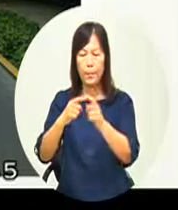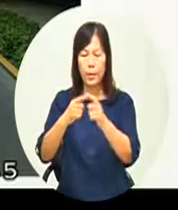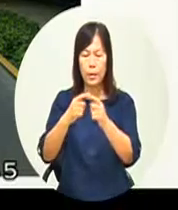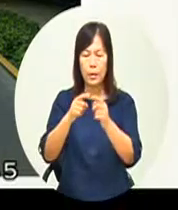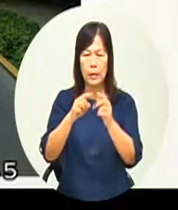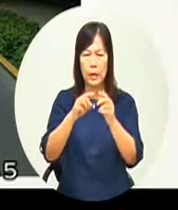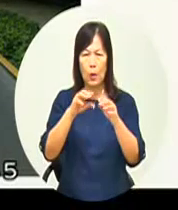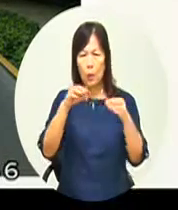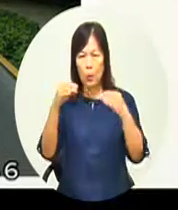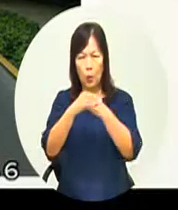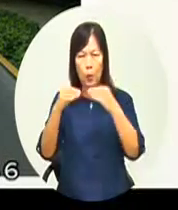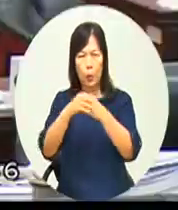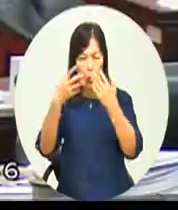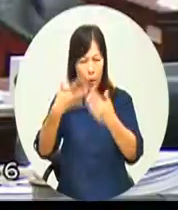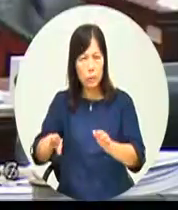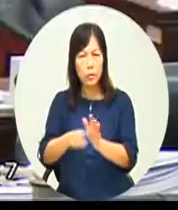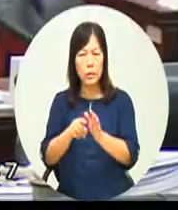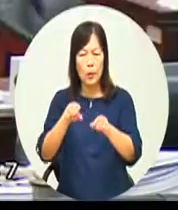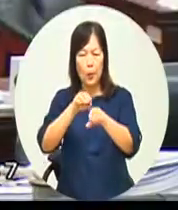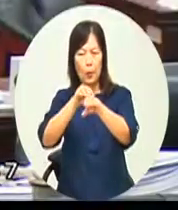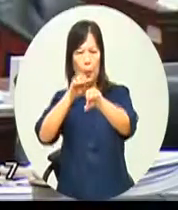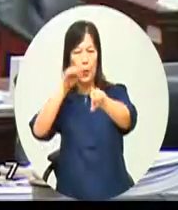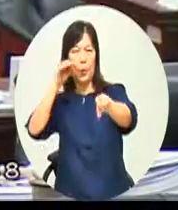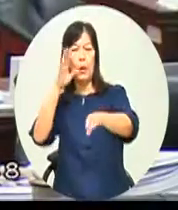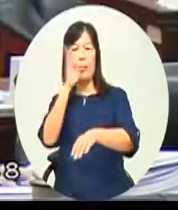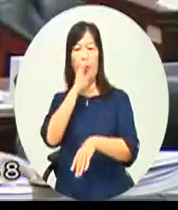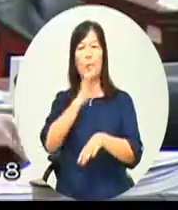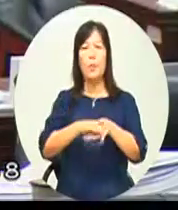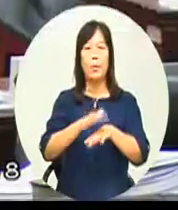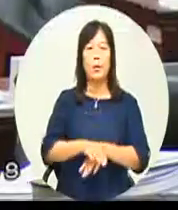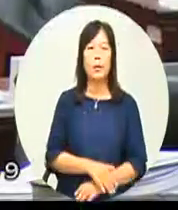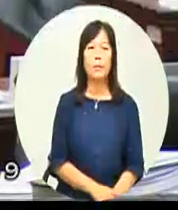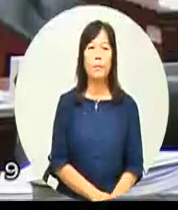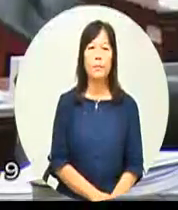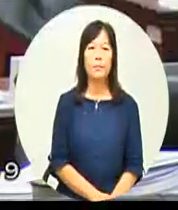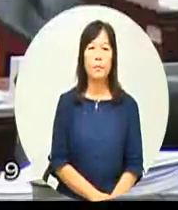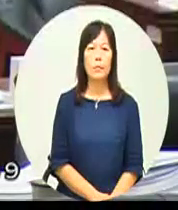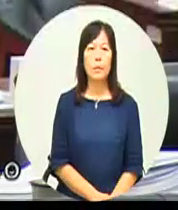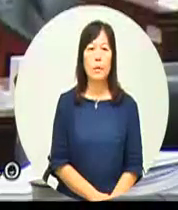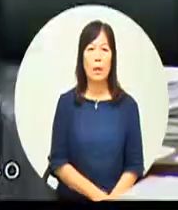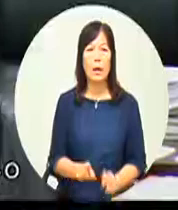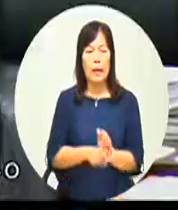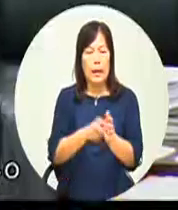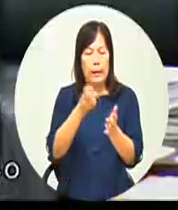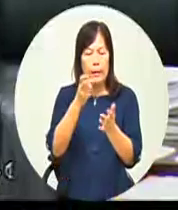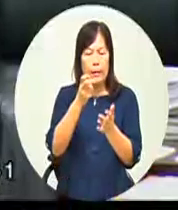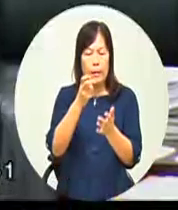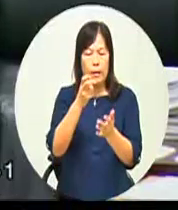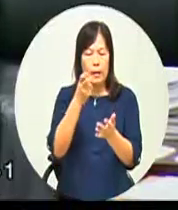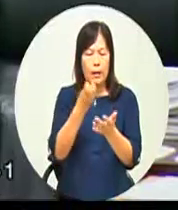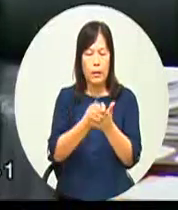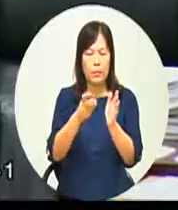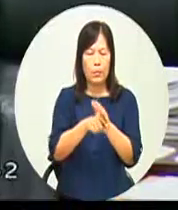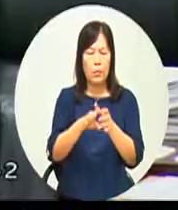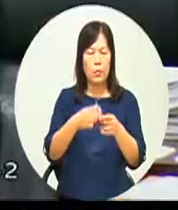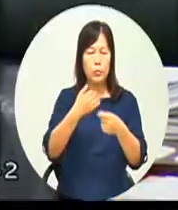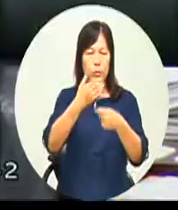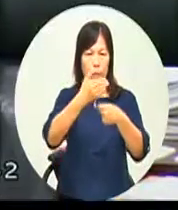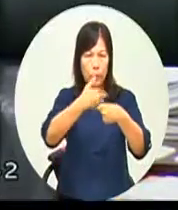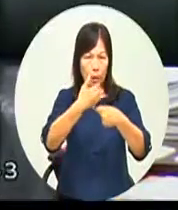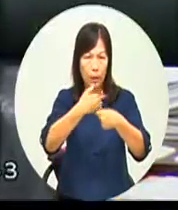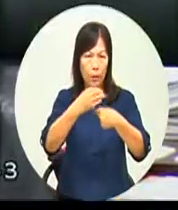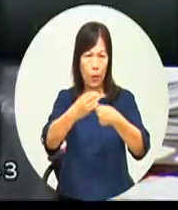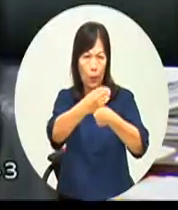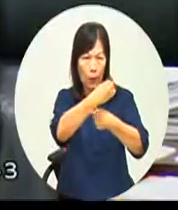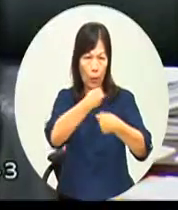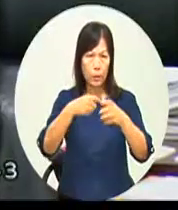尖峰时期都是塞车的。那最严重的就是南下，就是来到我们